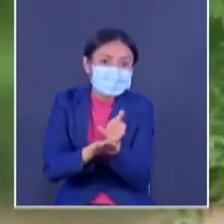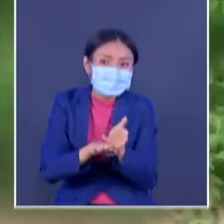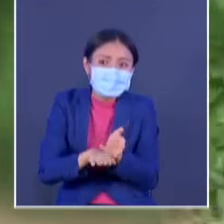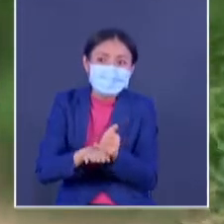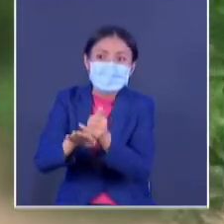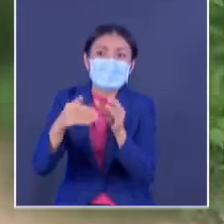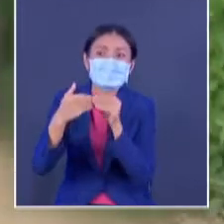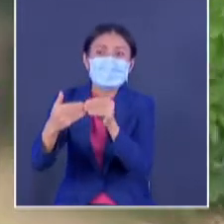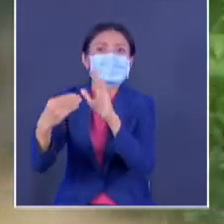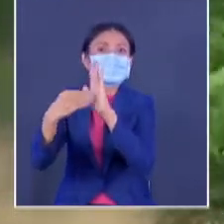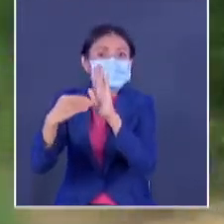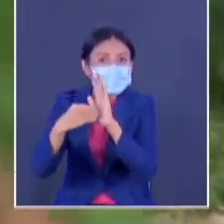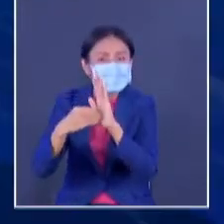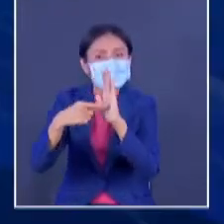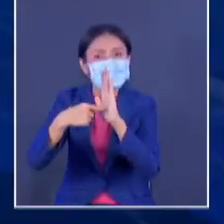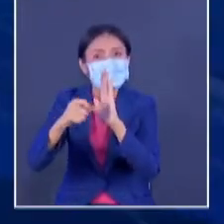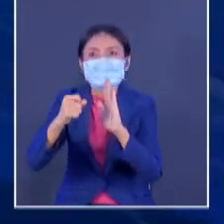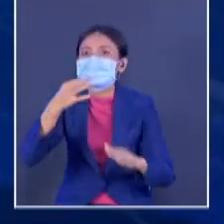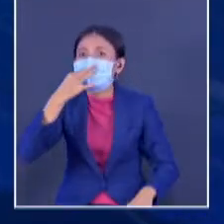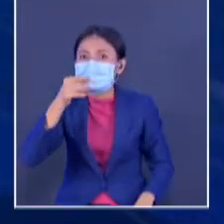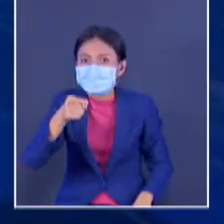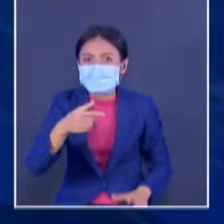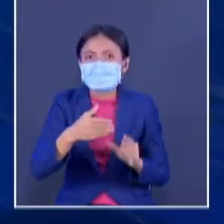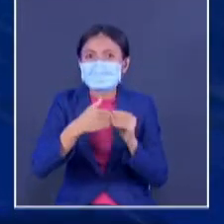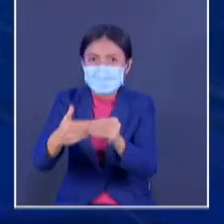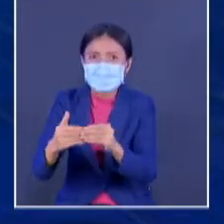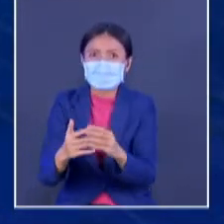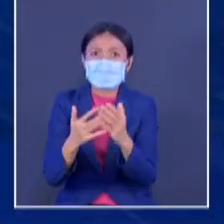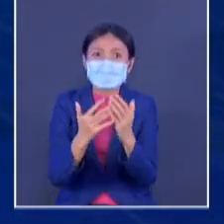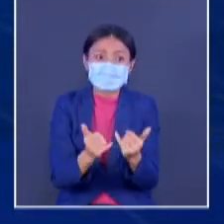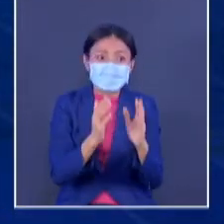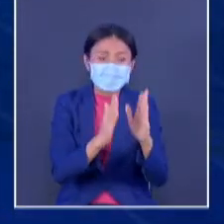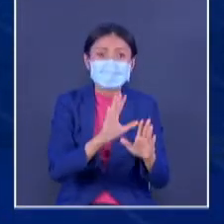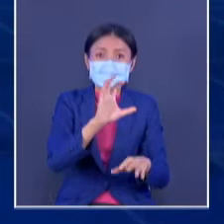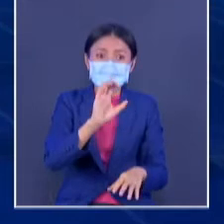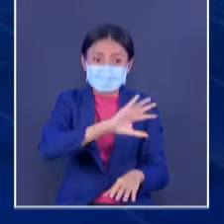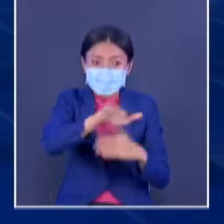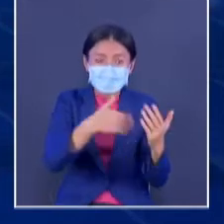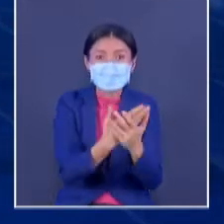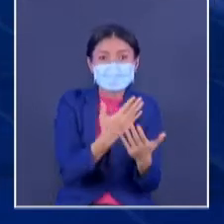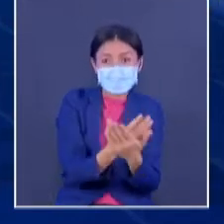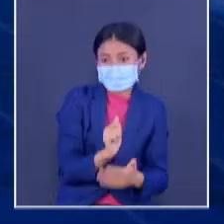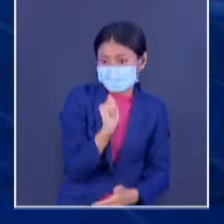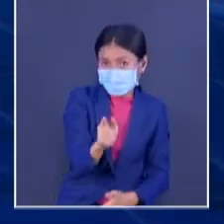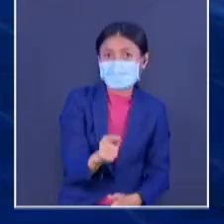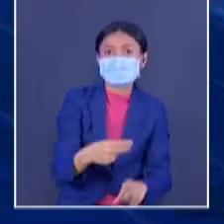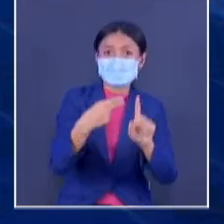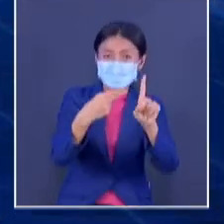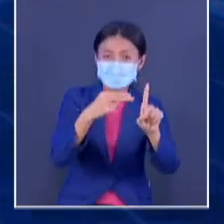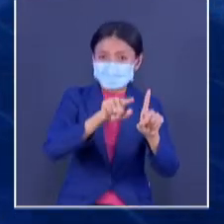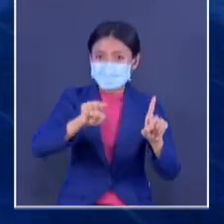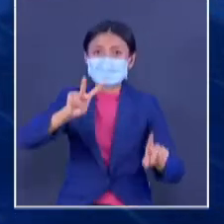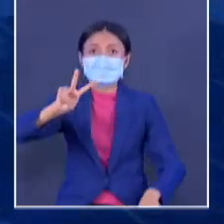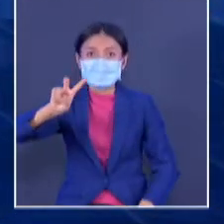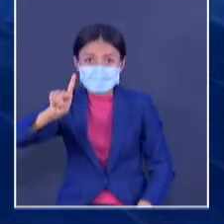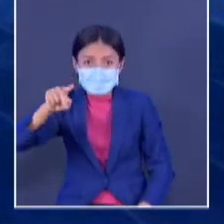พมหานครและพื้นที่สมุทรสาคร เอาอีกแล้ว แรงงานทั้งหมดเสียค่าในหน้านะครับ10,000 ถึง 14,000 บาทแต่ถามว่าพอเข้ามาแ